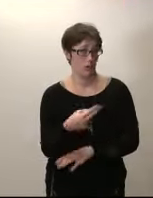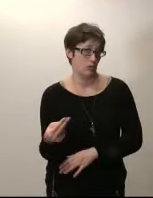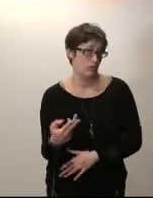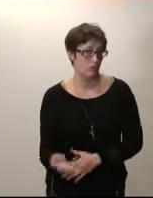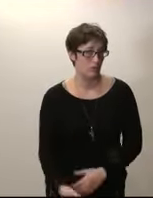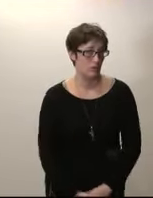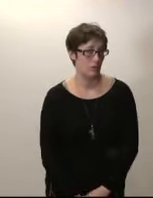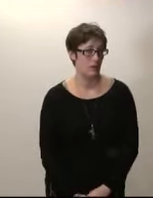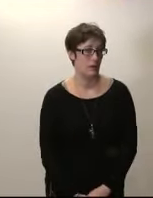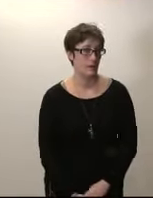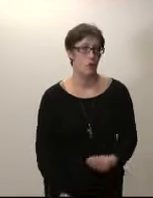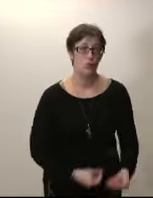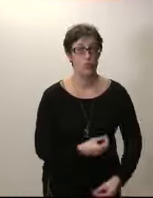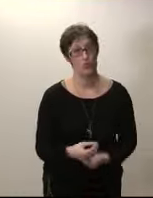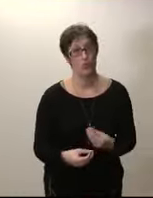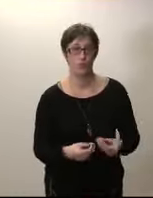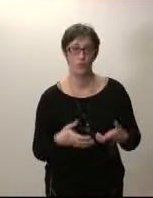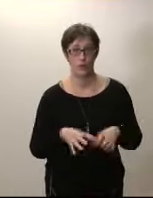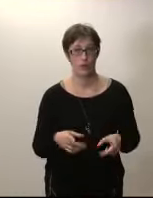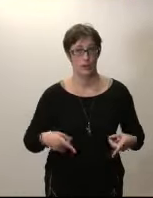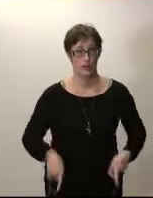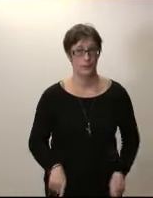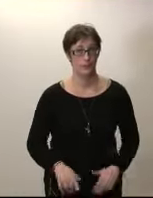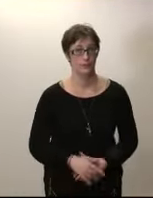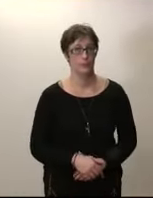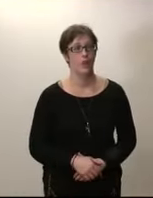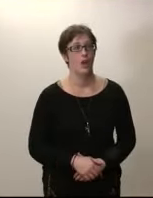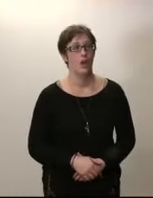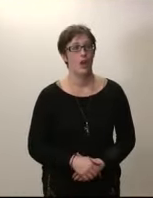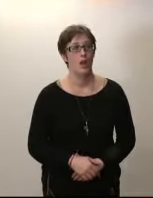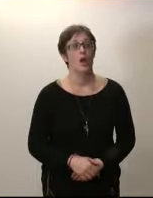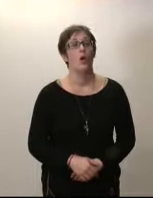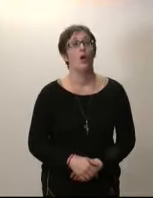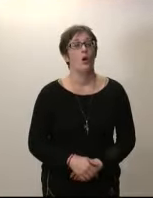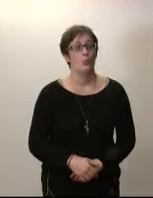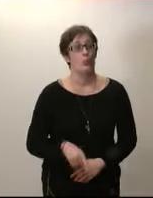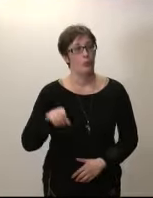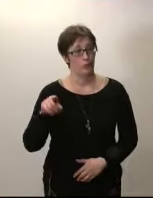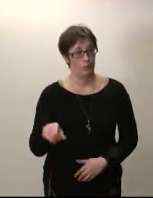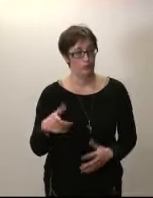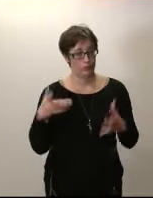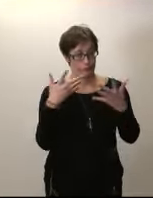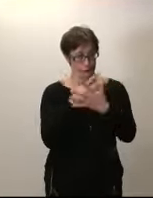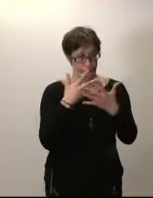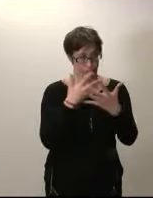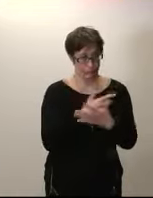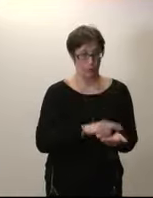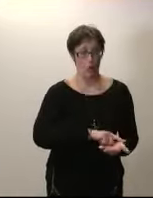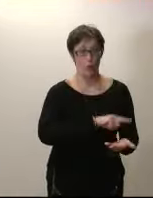nationales ou d'État. Bon, les 6 millions d'euros, vous confondez, M. Neuler, le budget de fonctionnement et le